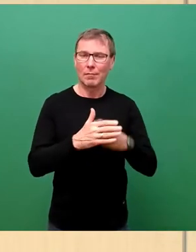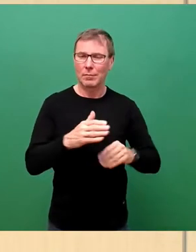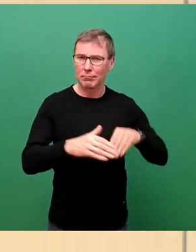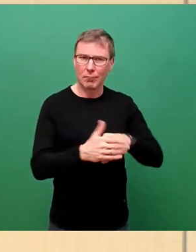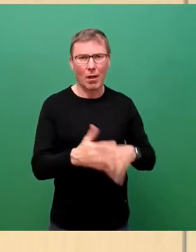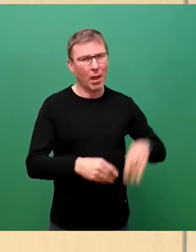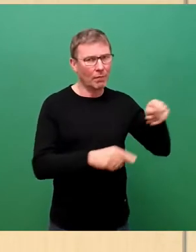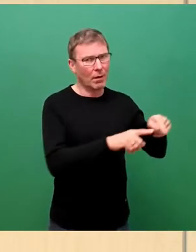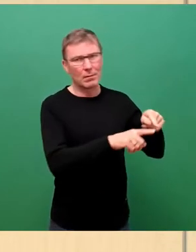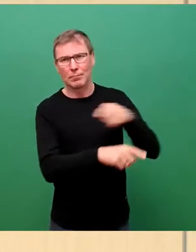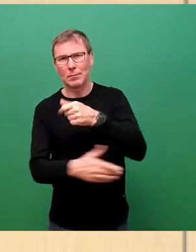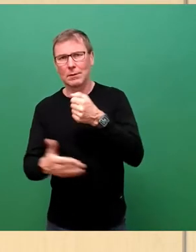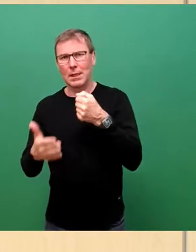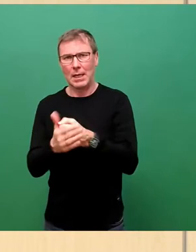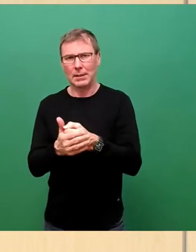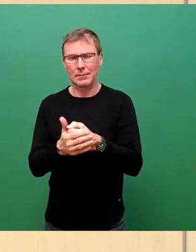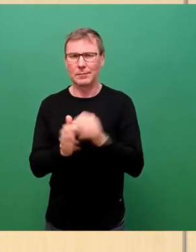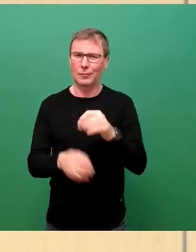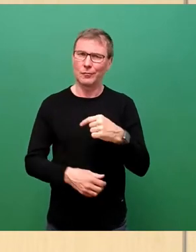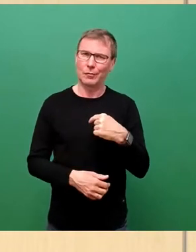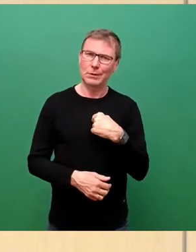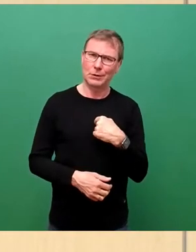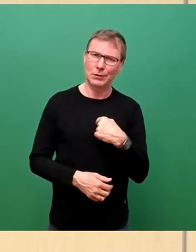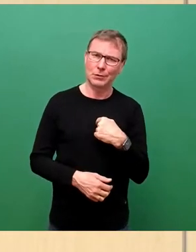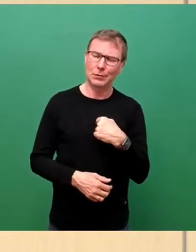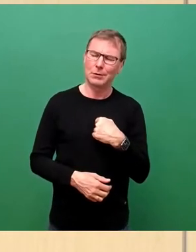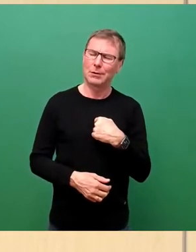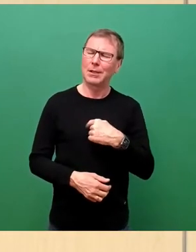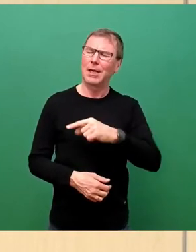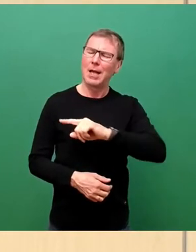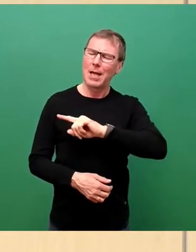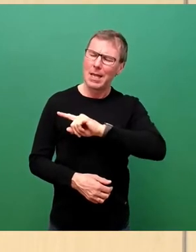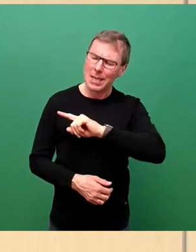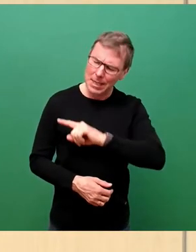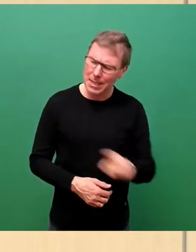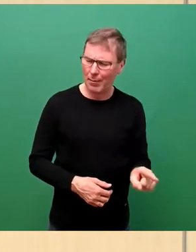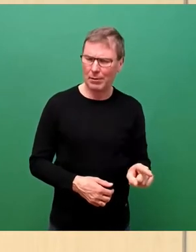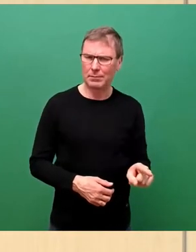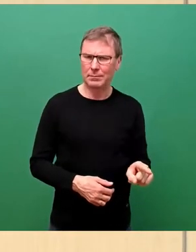Für mich war es immer ein Punkt,